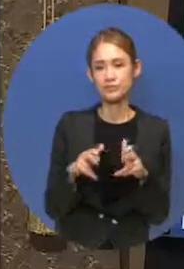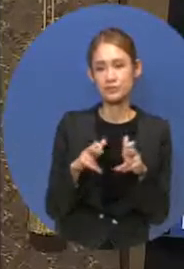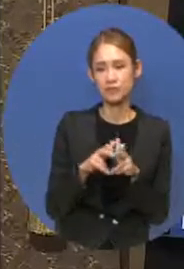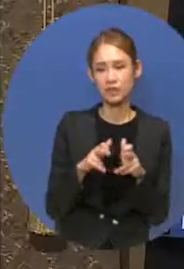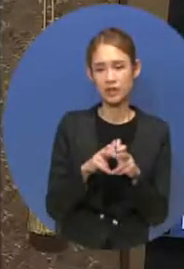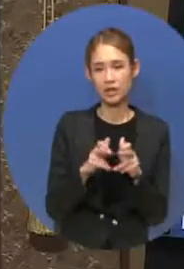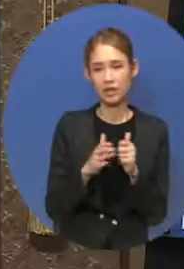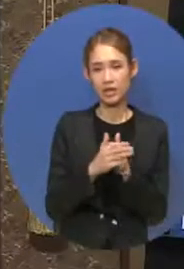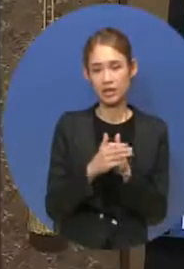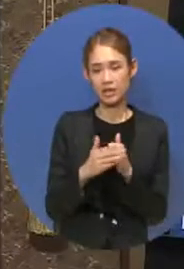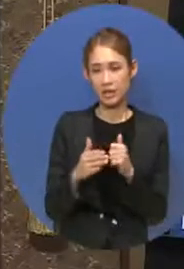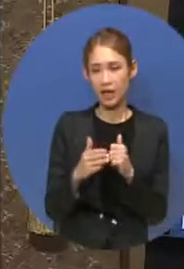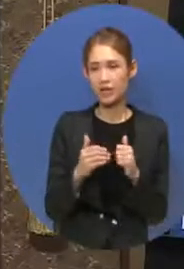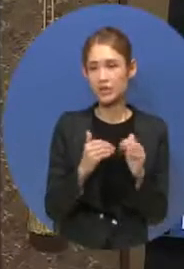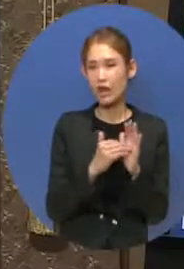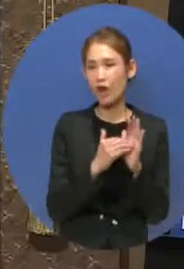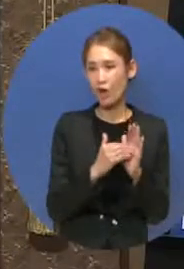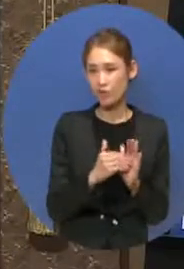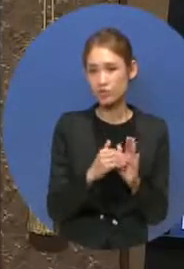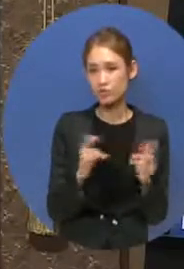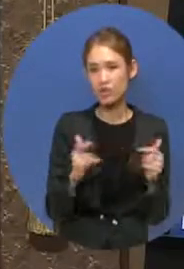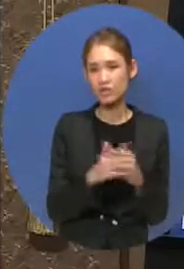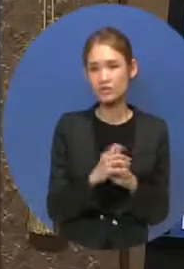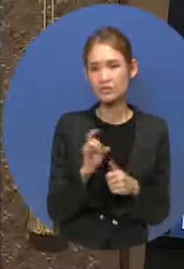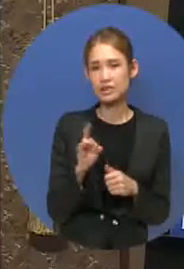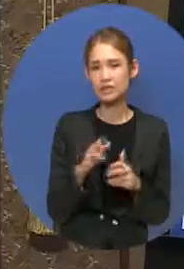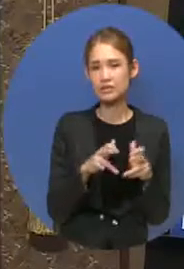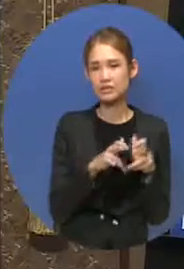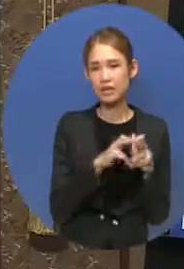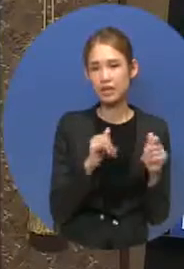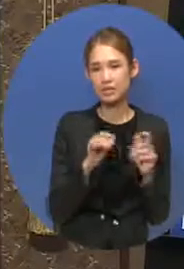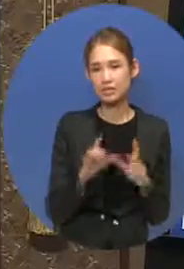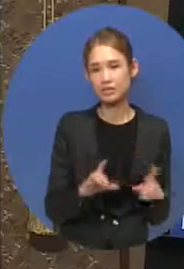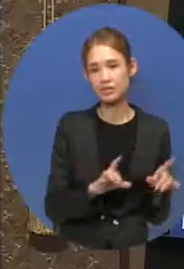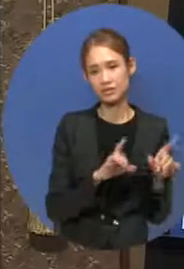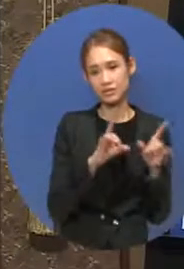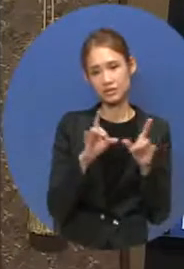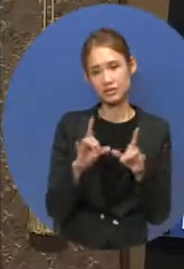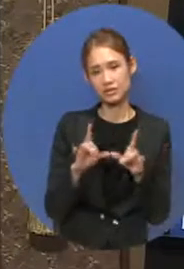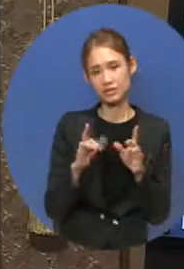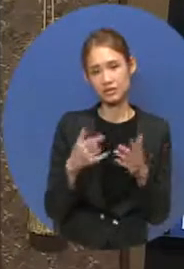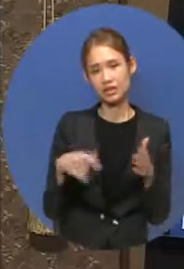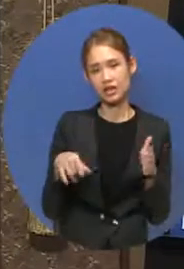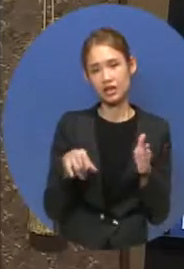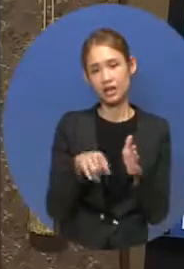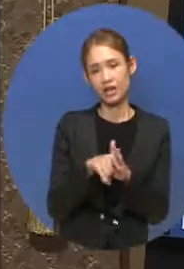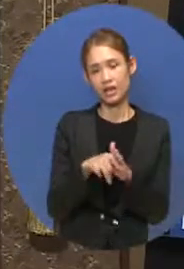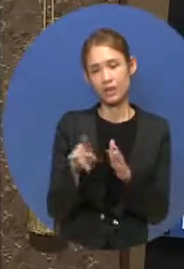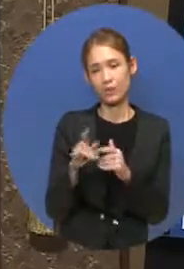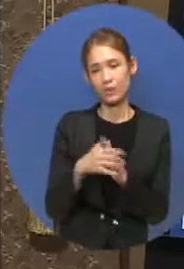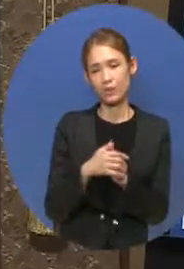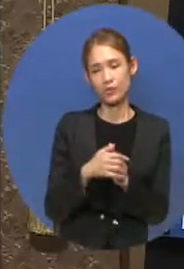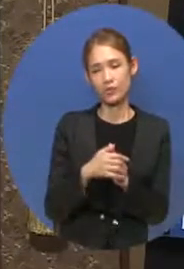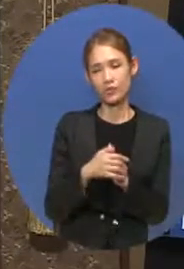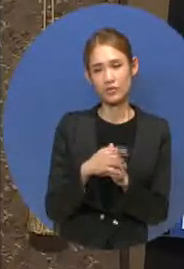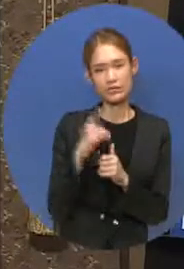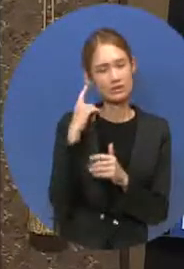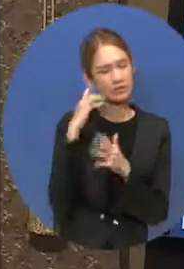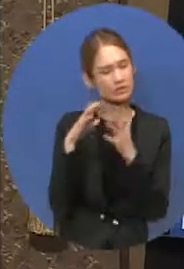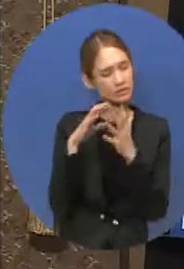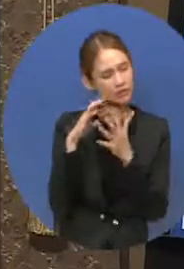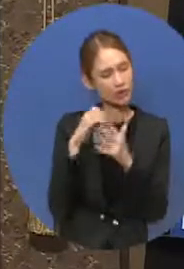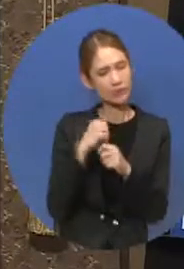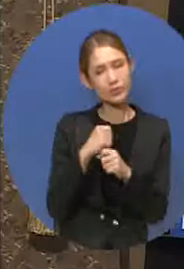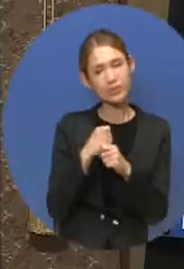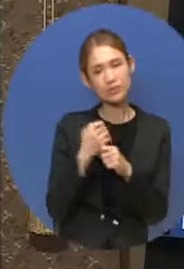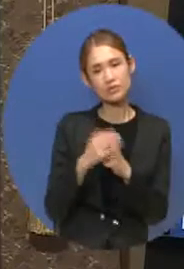장애인이어서 거부하지는 않는 것 같습니다. 단지 장애인 분이 거주하시면서 네. 아주 시끄럽게